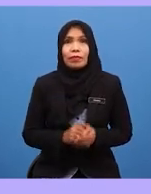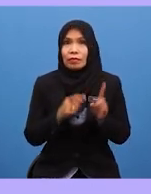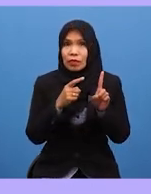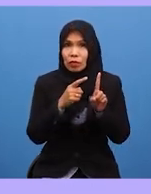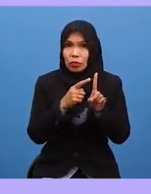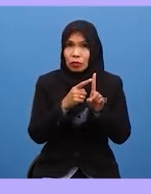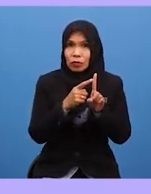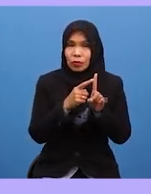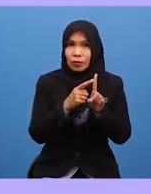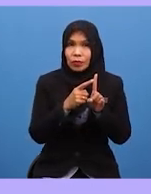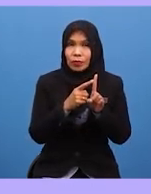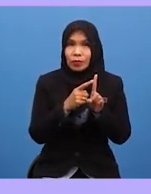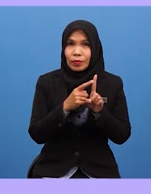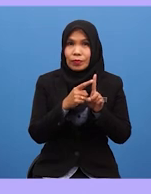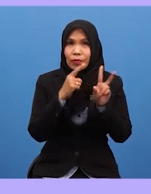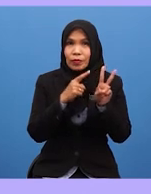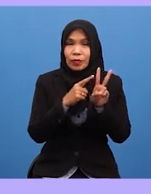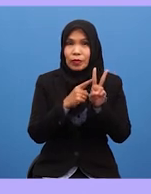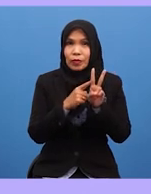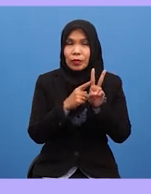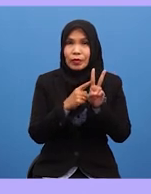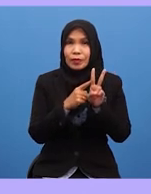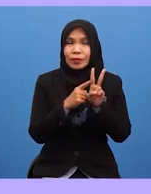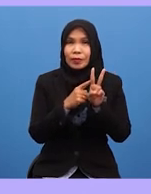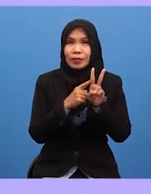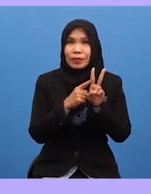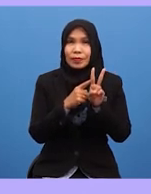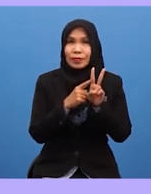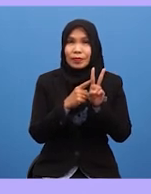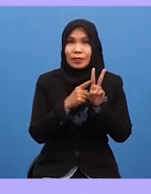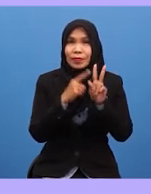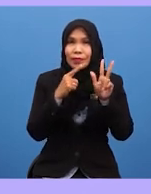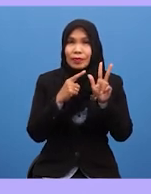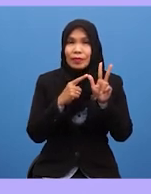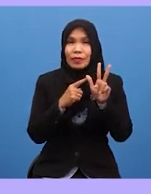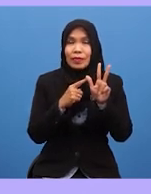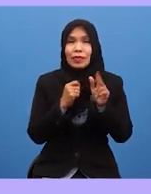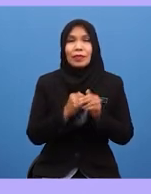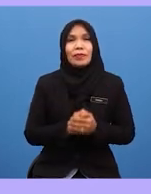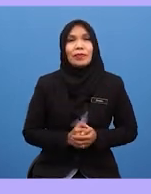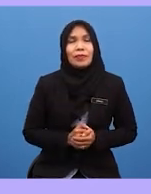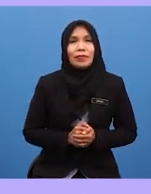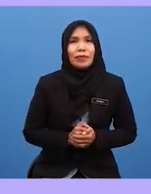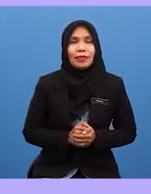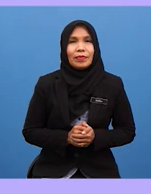pembahagian sel, pemanjangan sel dan pembezaan sel.